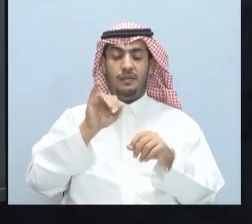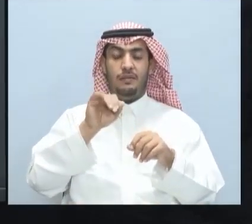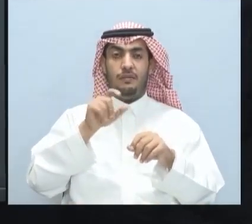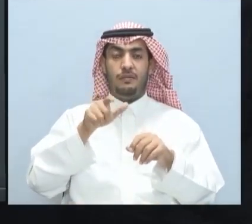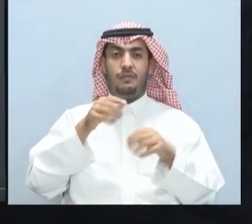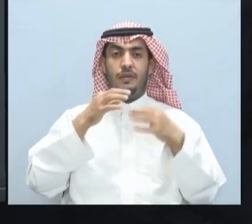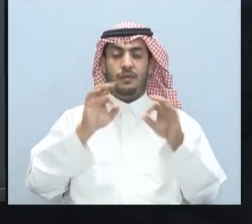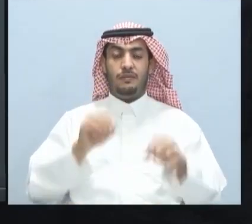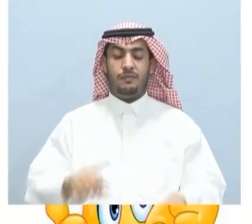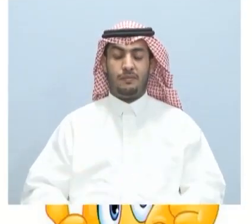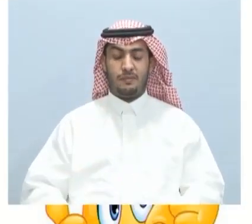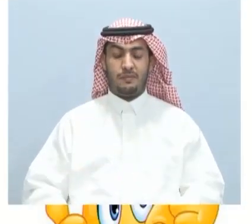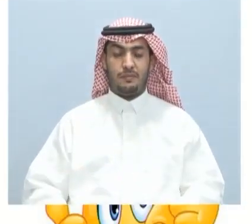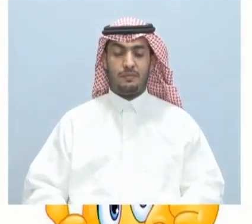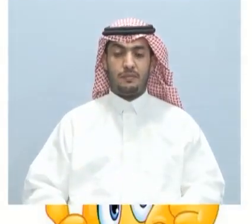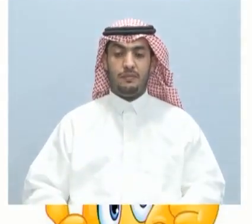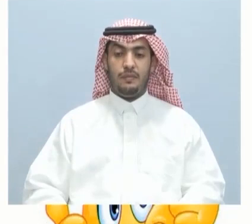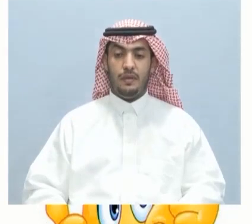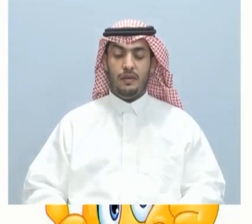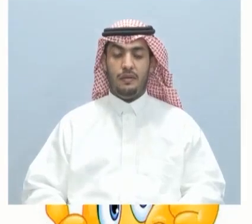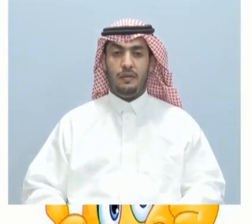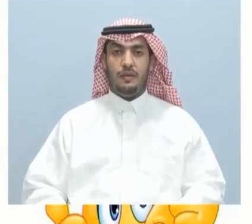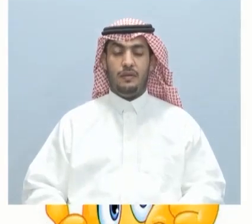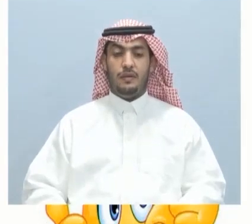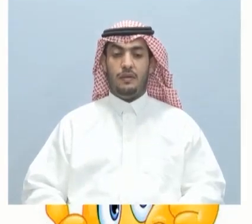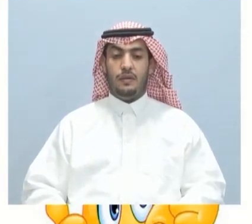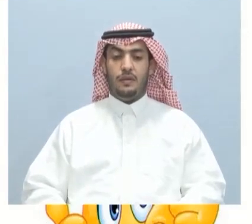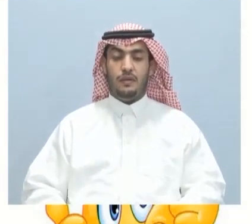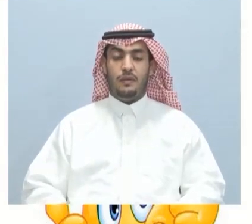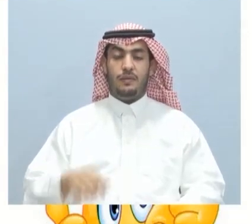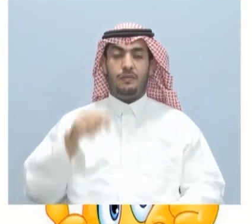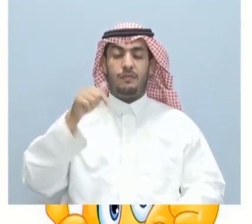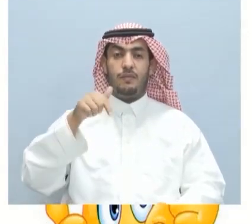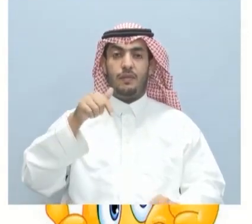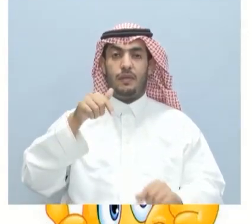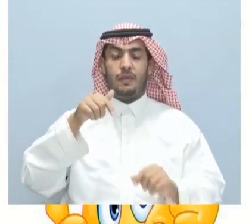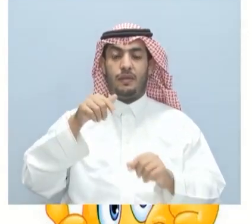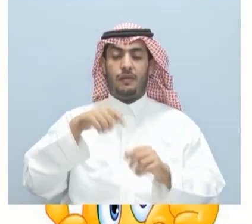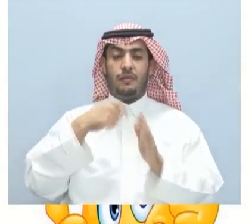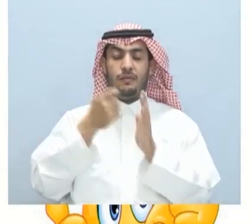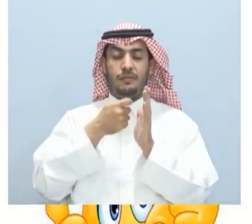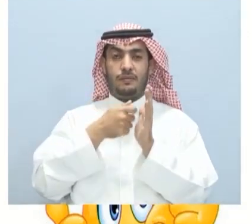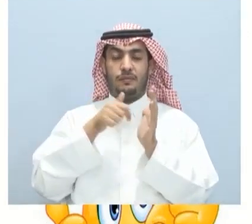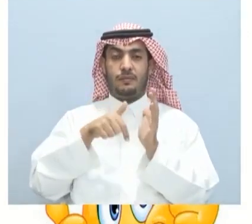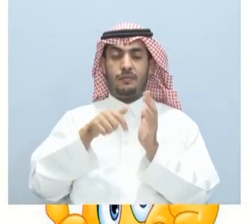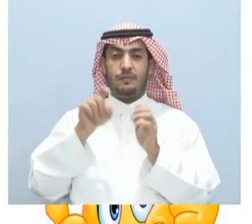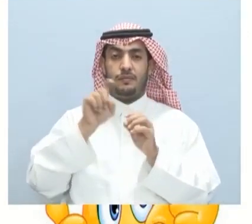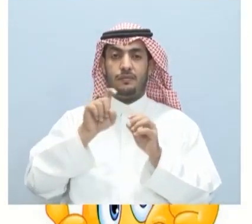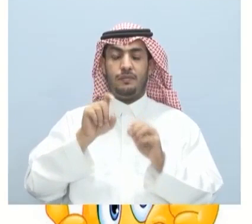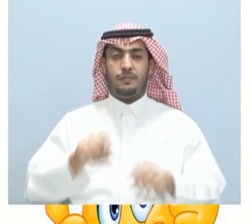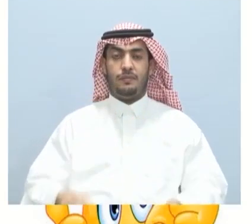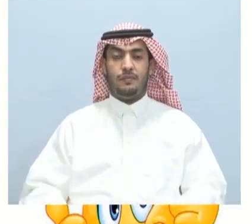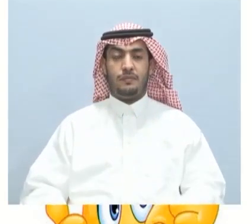ندرس هذه الاشياء طيب الان سنقوم بهذا او اكتب عندي عندك هذا